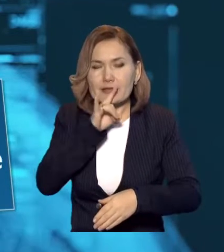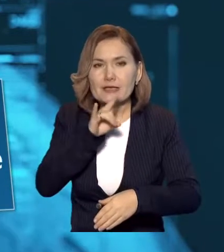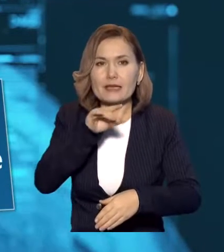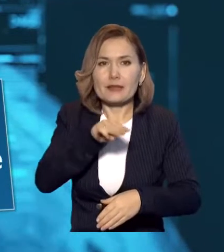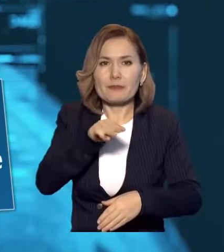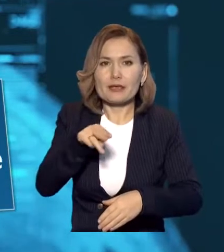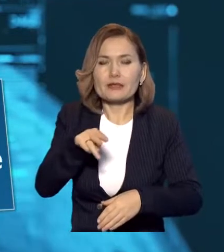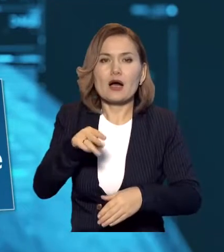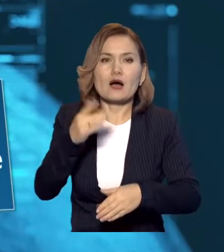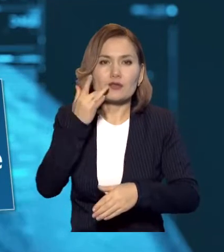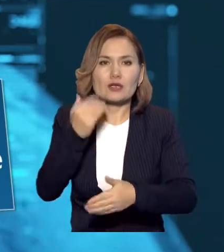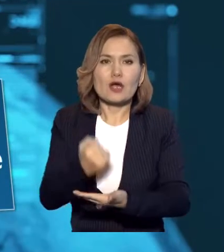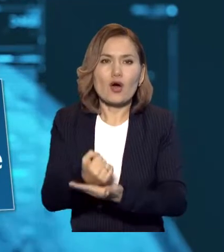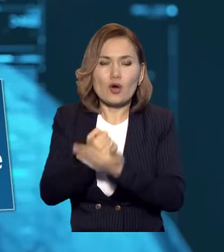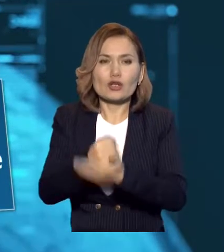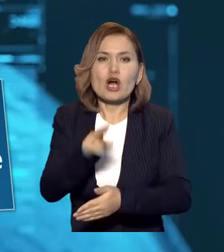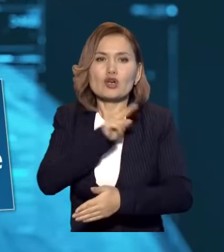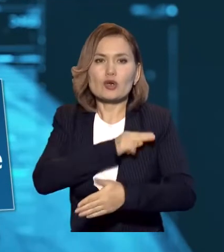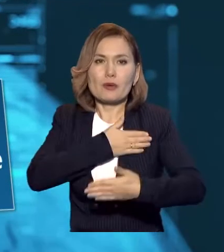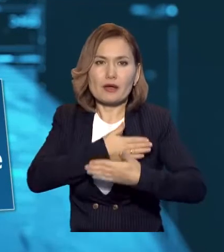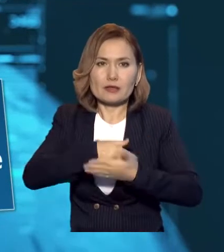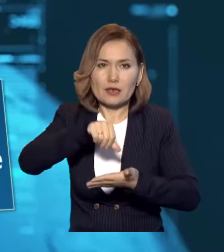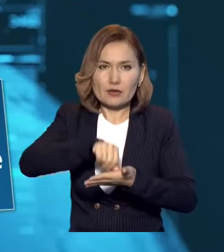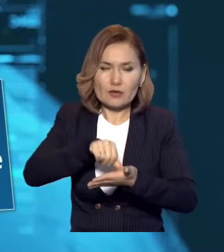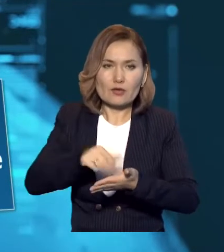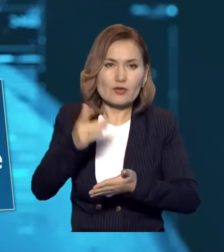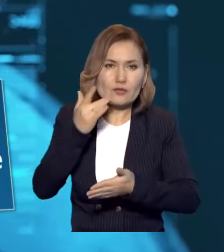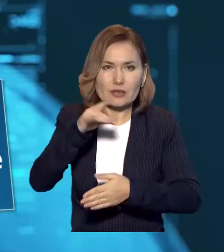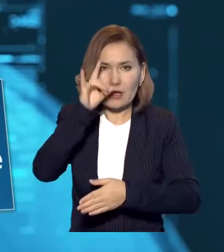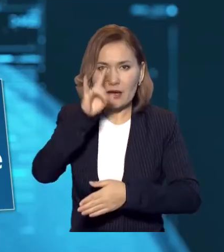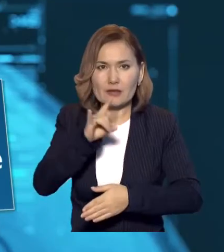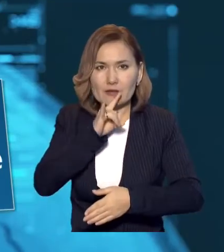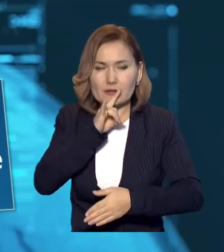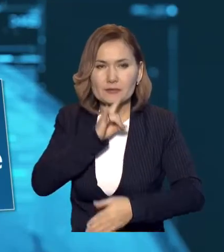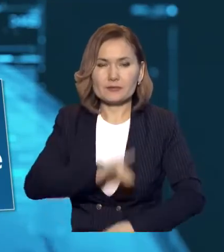ТМД-ны қолдайды және оның жұмысына белсене атсалысады деп жазды мемлекет басшысы.